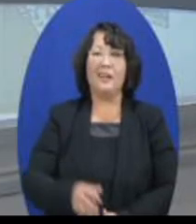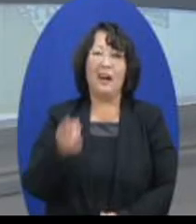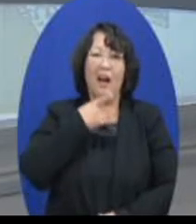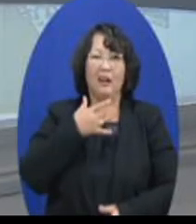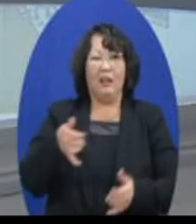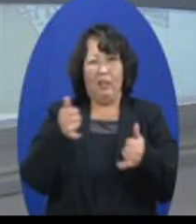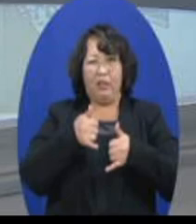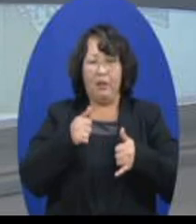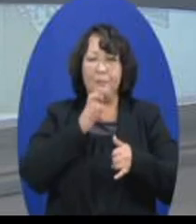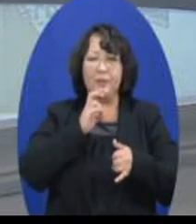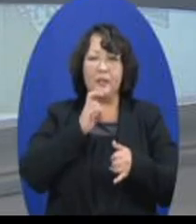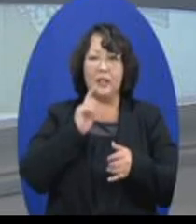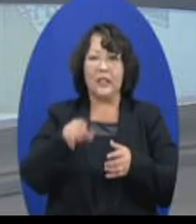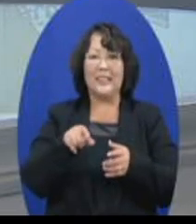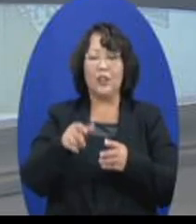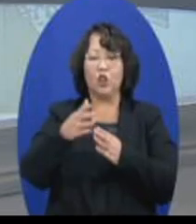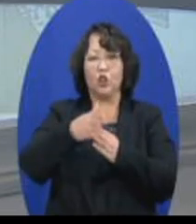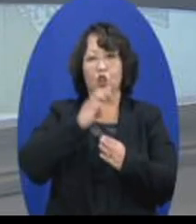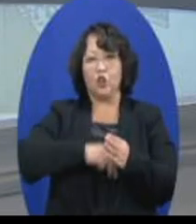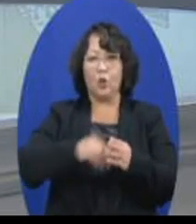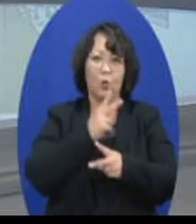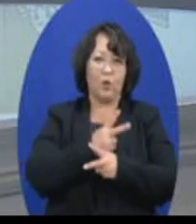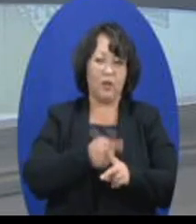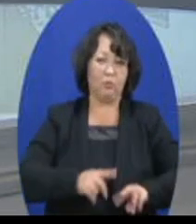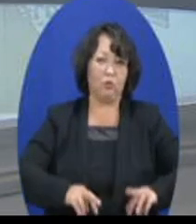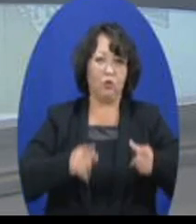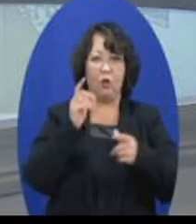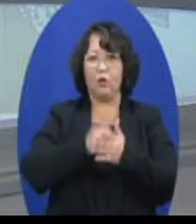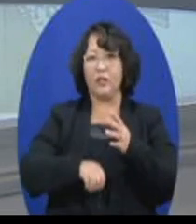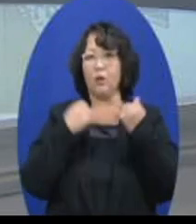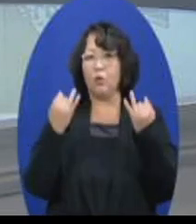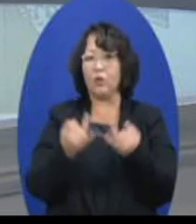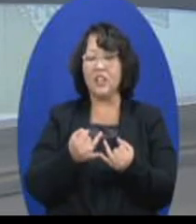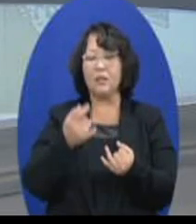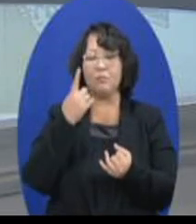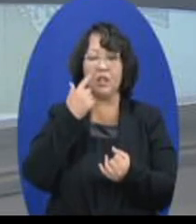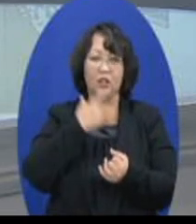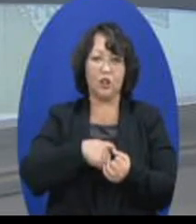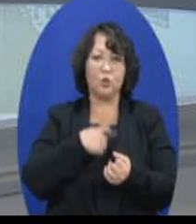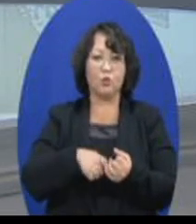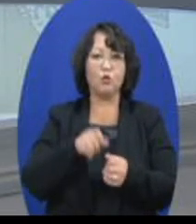Архитан согтууруутаа тэмцэх тухай хуульд нэмэлт өөрчлөлт оруулах санлыг улсын хурлын гишүүн эмэгтэйчүүдийн төлөөлөл улсын